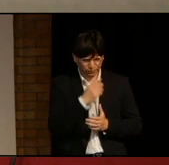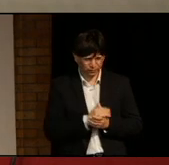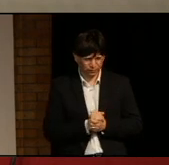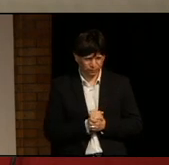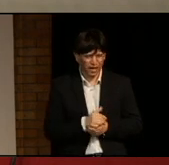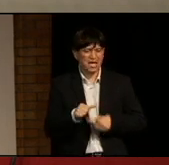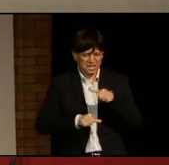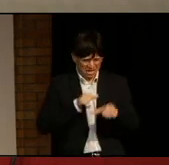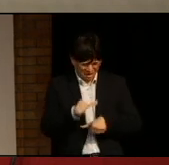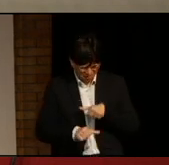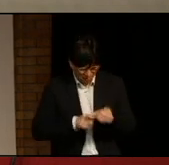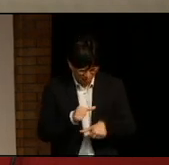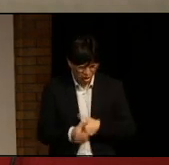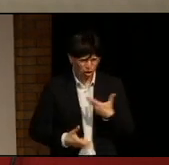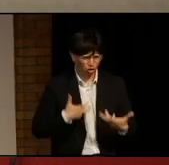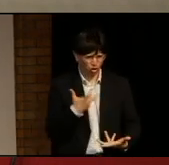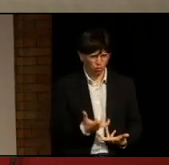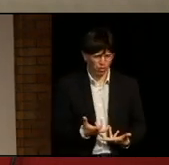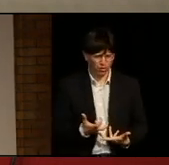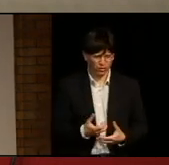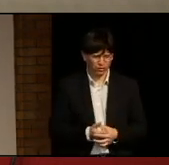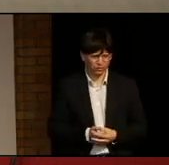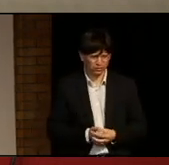dei cambiamenti climatici e dell'ecologia